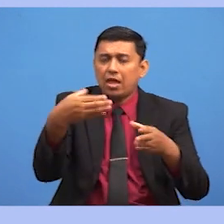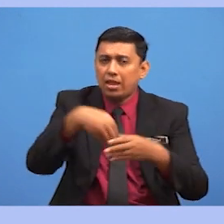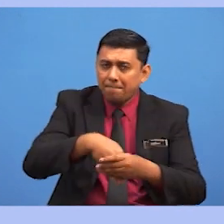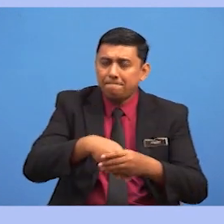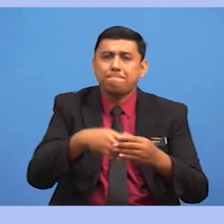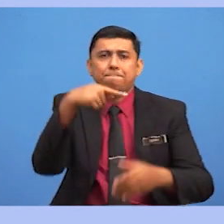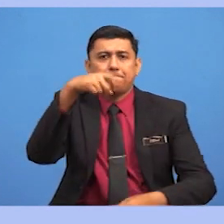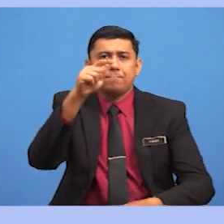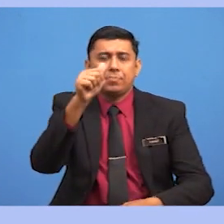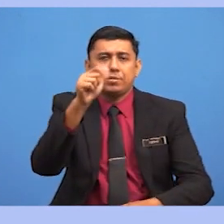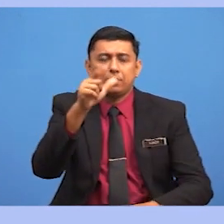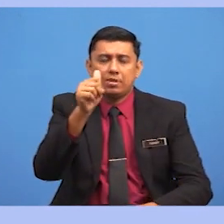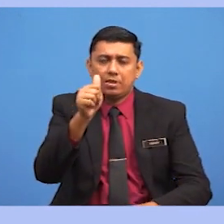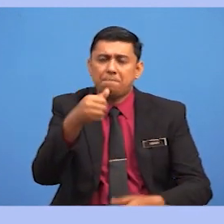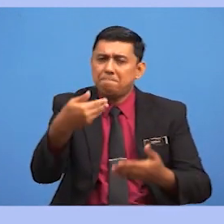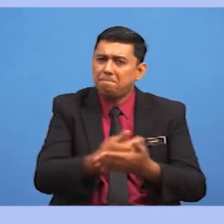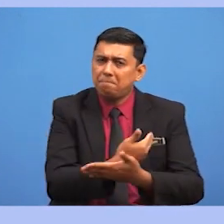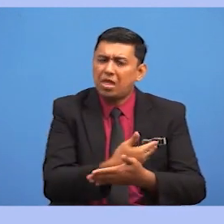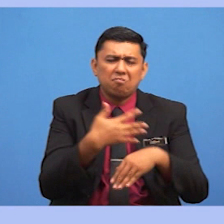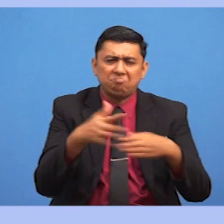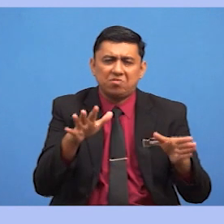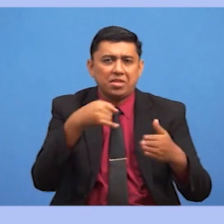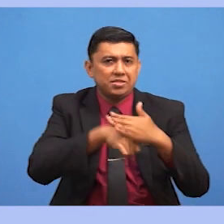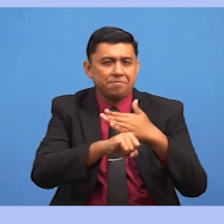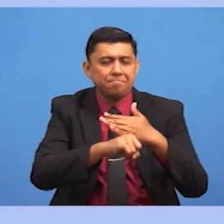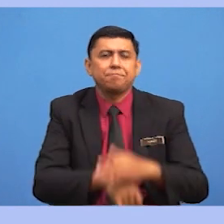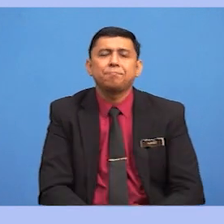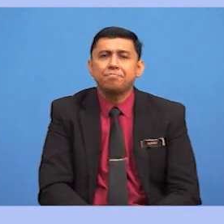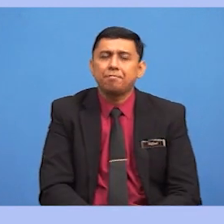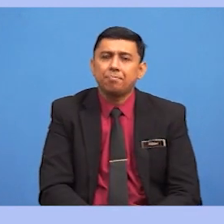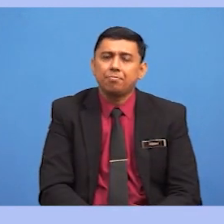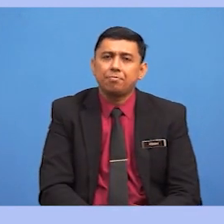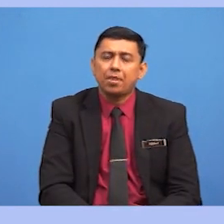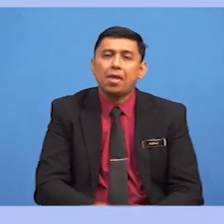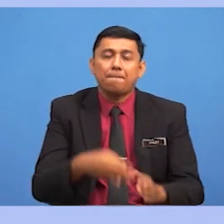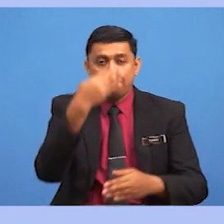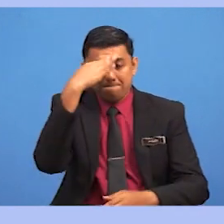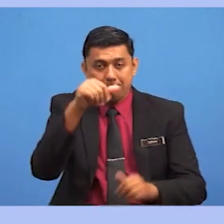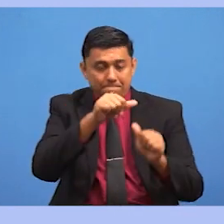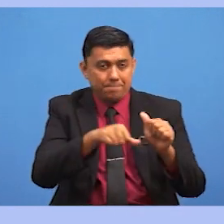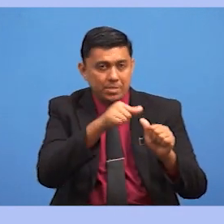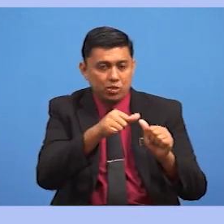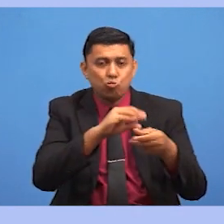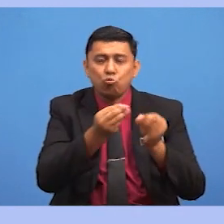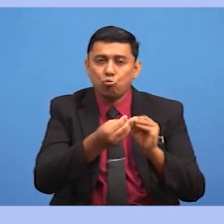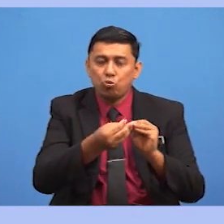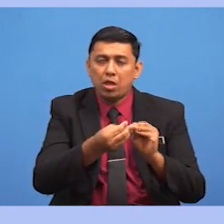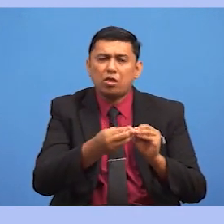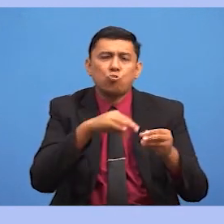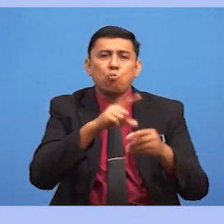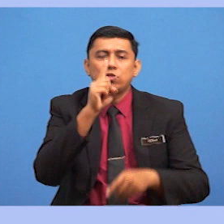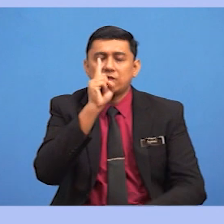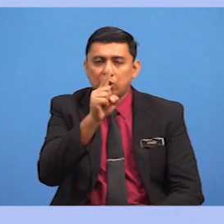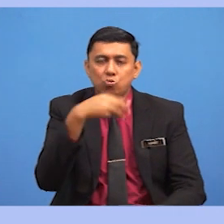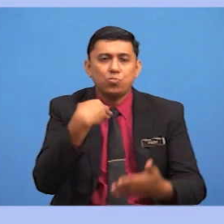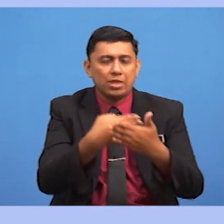baru apabila petala sebelumnya telah diisi. Bagi atom-atom dengan nombor proton 1